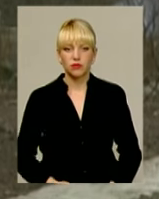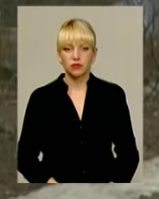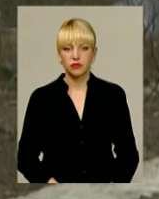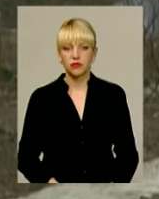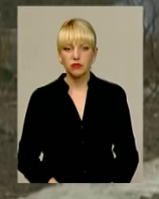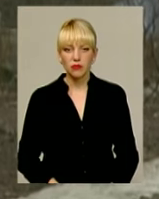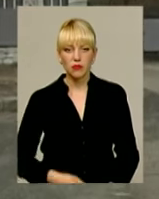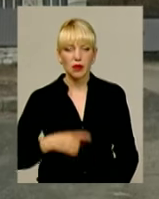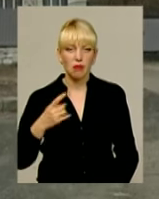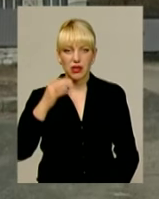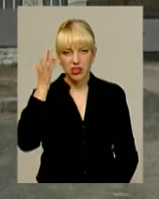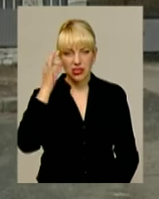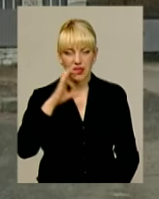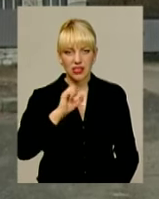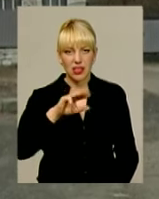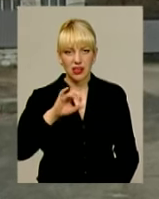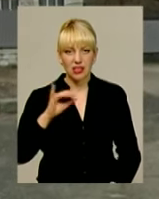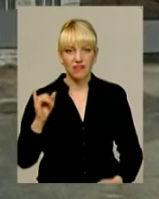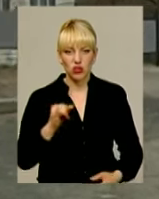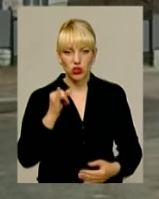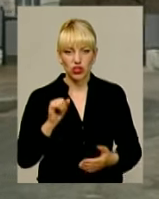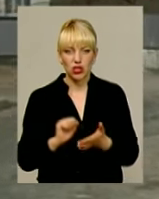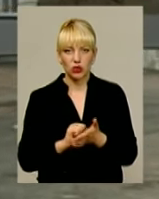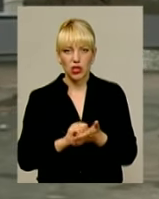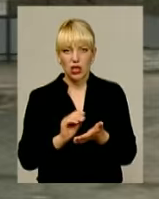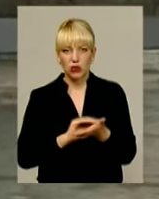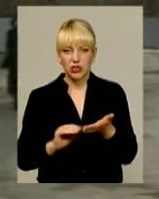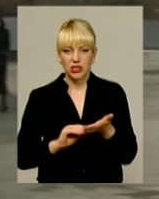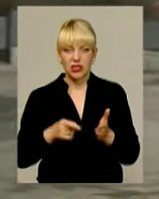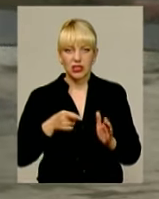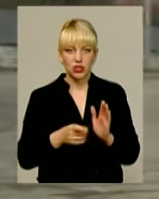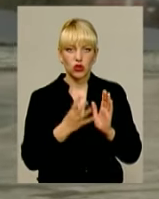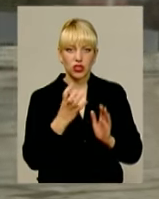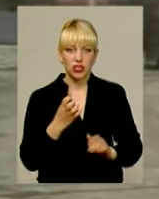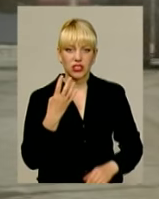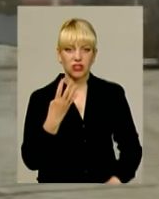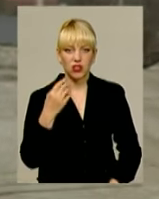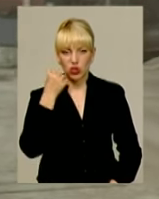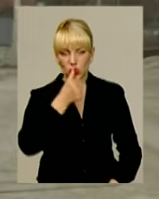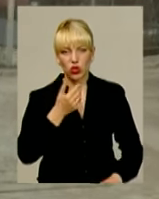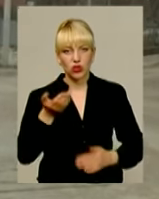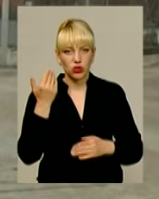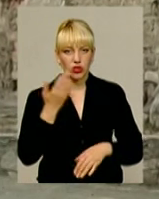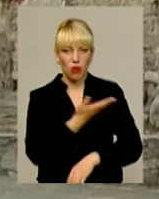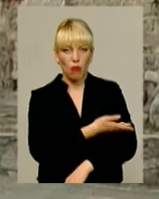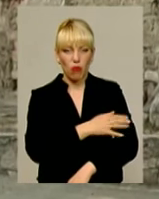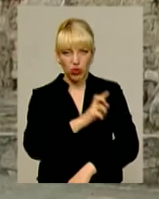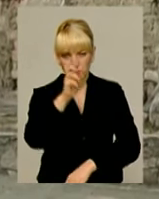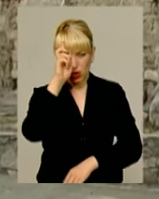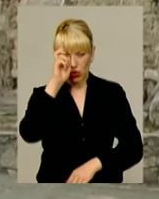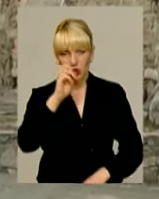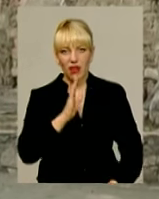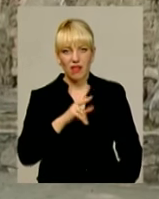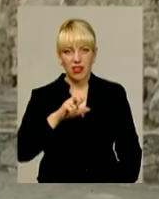Перша згадка про Сатанів в історичних документах датується 1404 роком. Саме тоді польський король Владислав ІІ